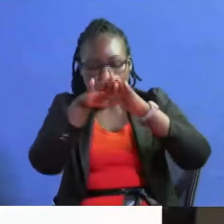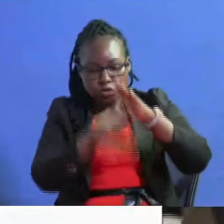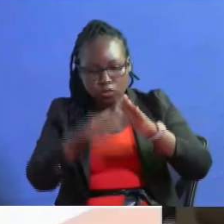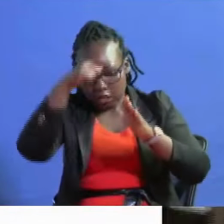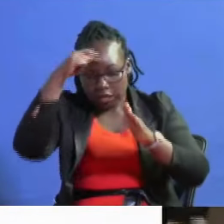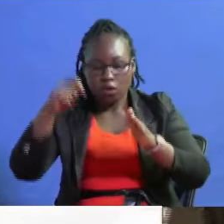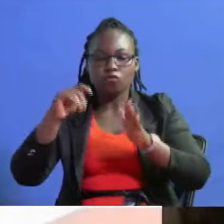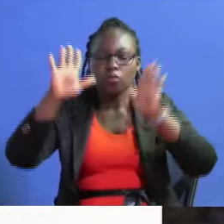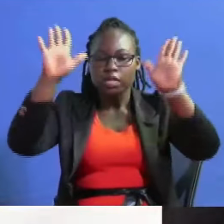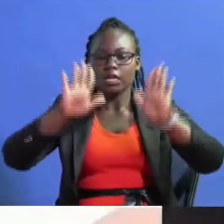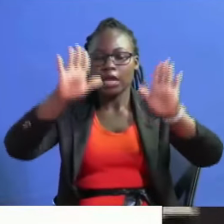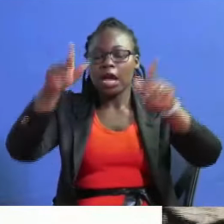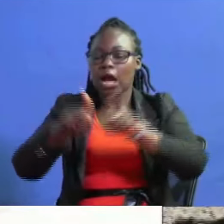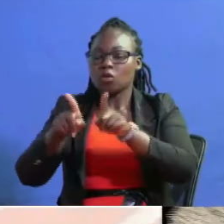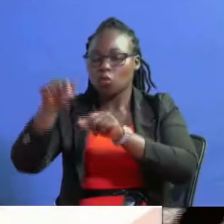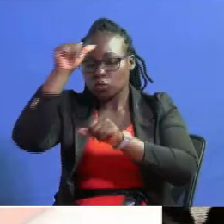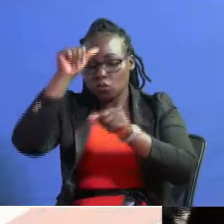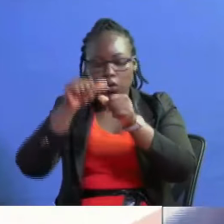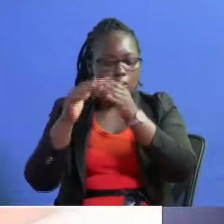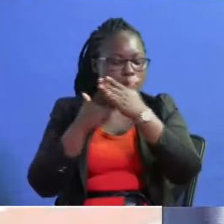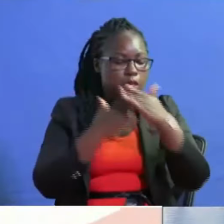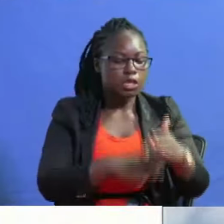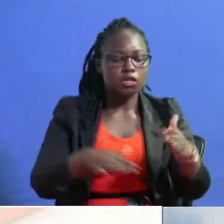kisiasa mlimani na kuwakumbusha viongozi